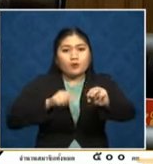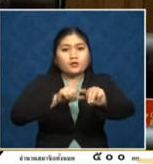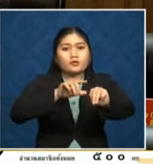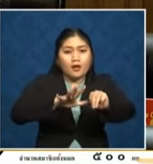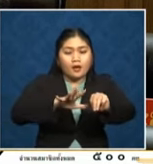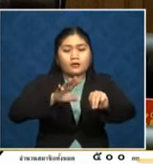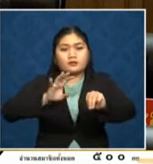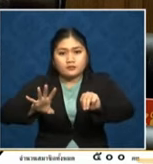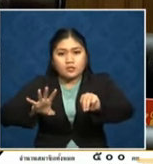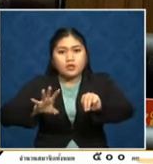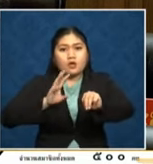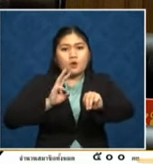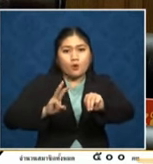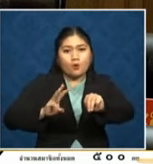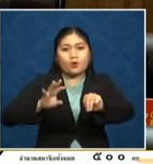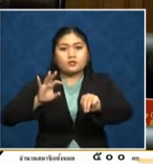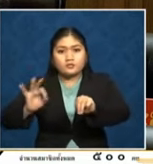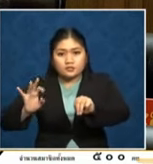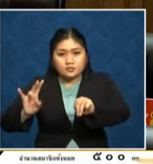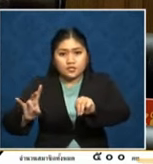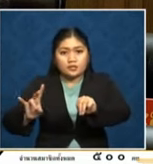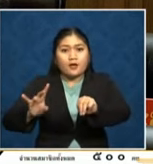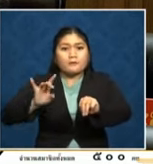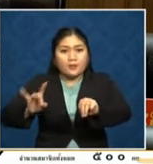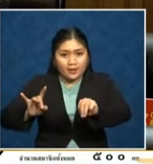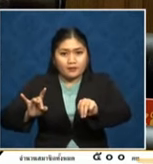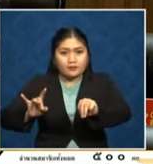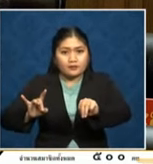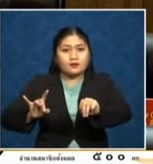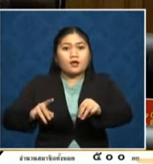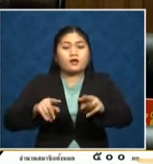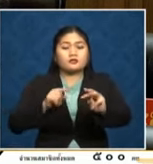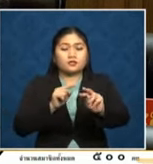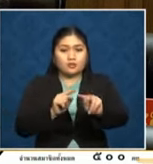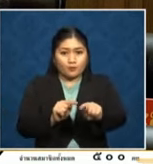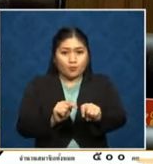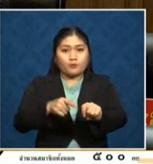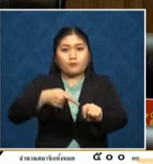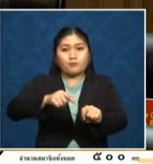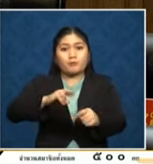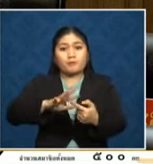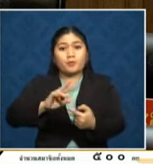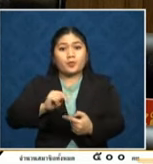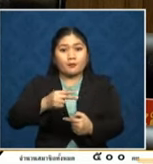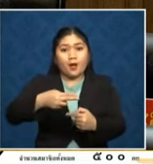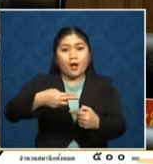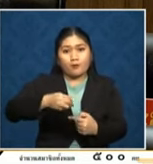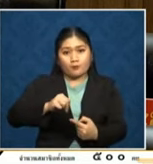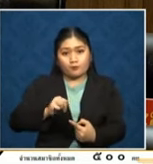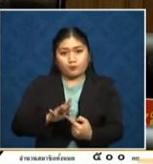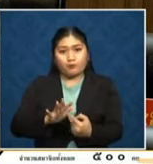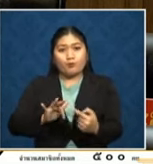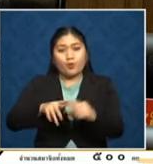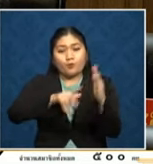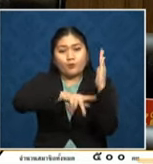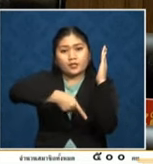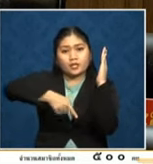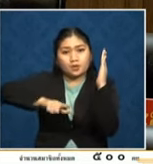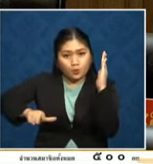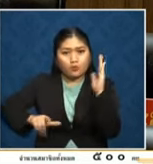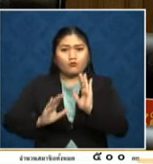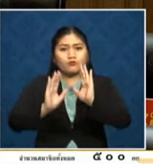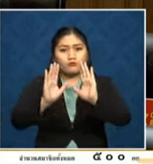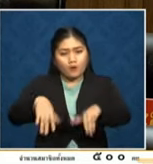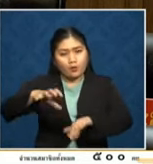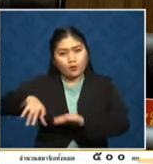หมู่ที่4หมู่ที่6หมู่ที่7หมู่ที่8ตำบลปรังหมู่อำเภอเมืองจังหวัดพัทลุงค่ะอยากฝากหน่วยงานที่เกี่ยวข้องนะ